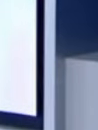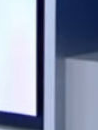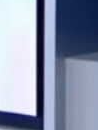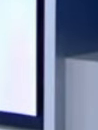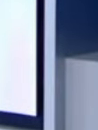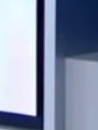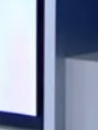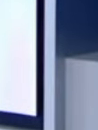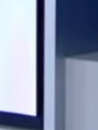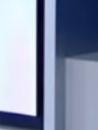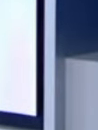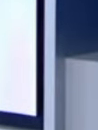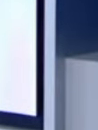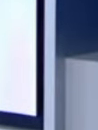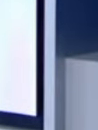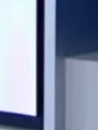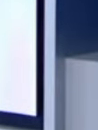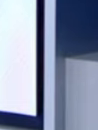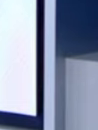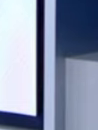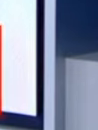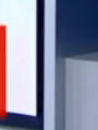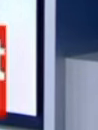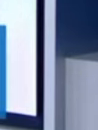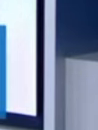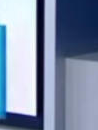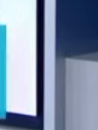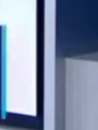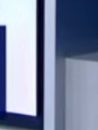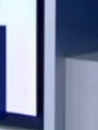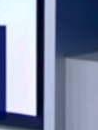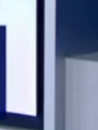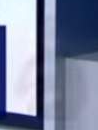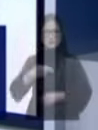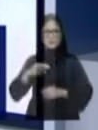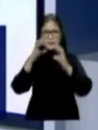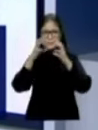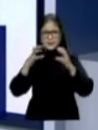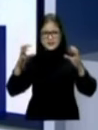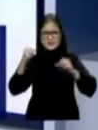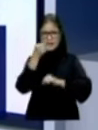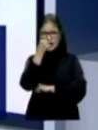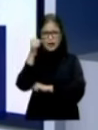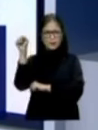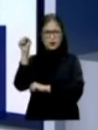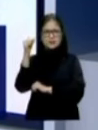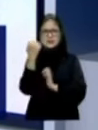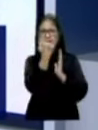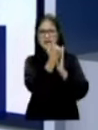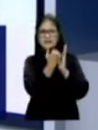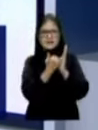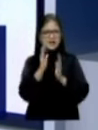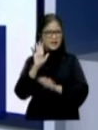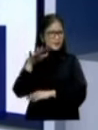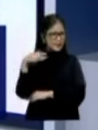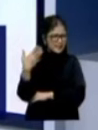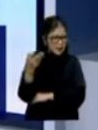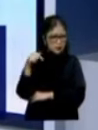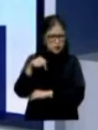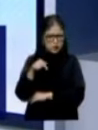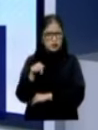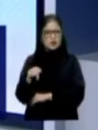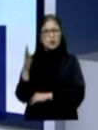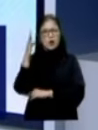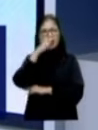Pemirsa, selamat siang. Hari ini pemirsa, Indonesia menggelar Pesta Demokrasi. Acara 5 tahunan ini